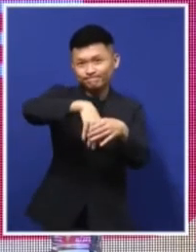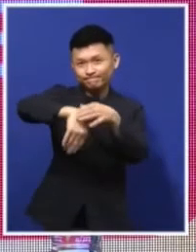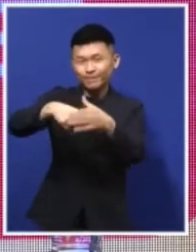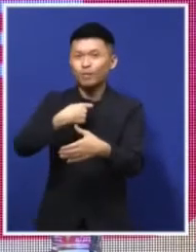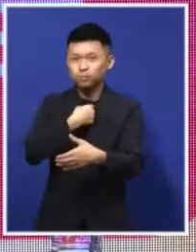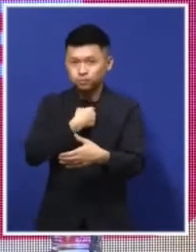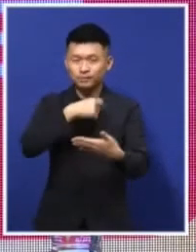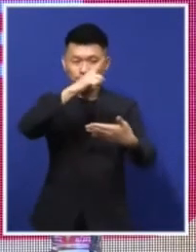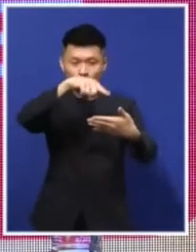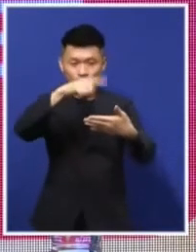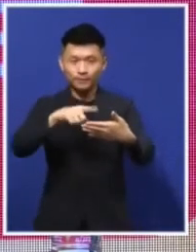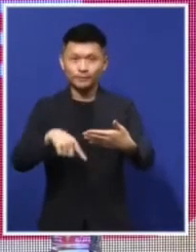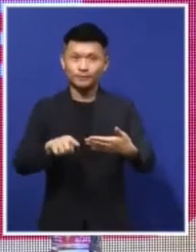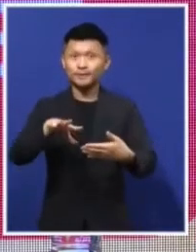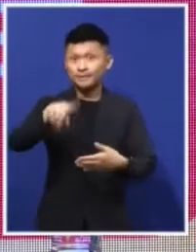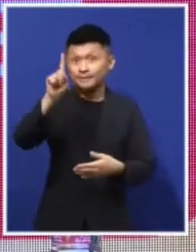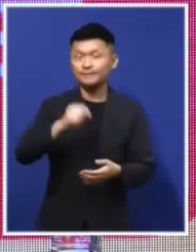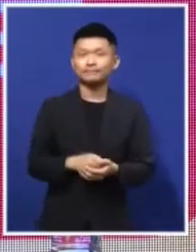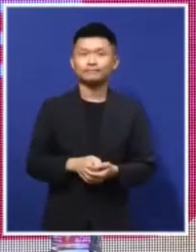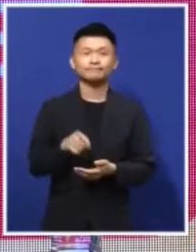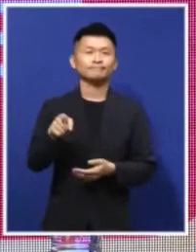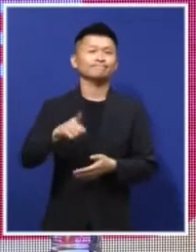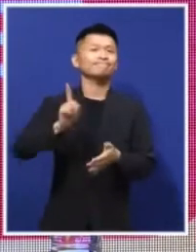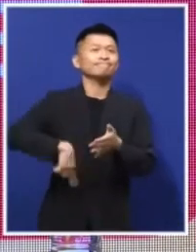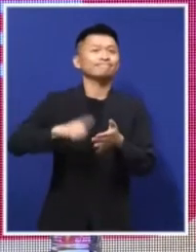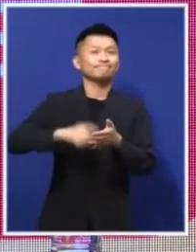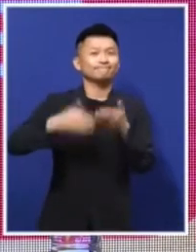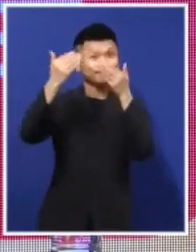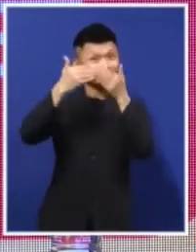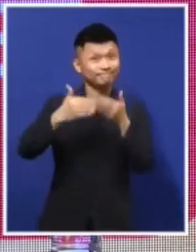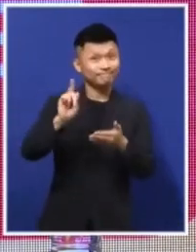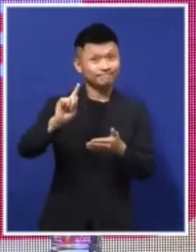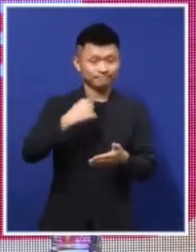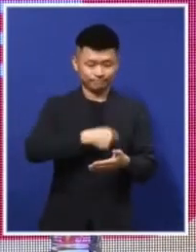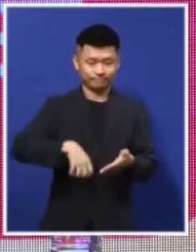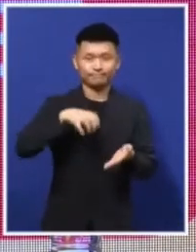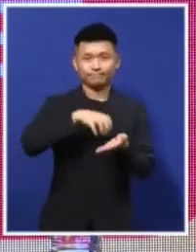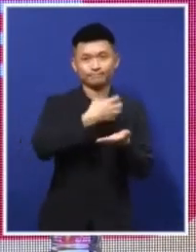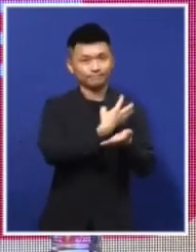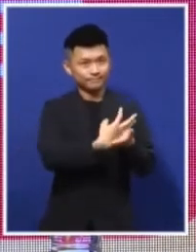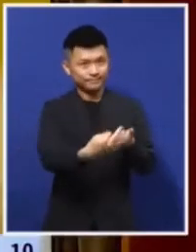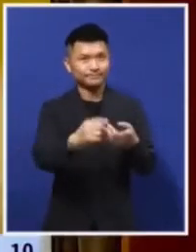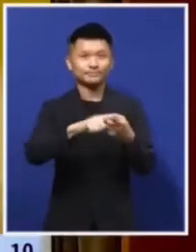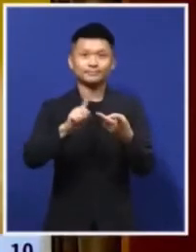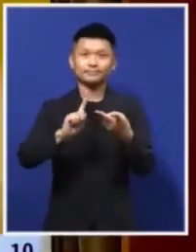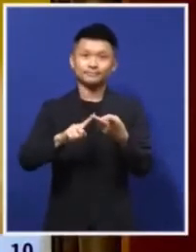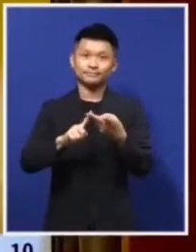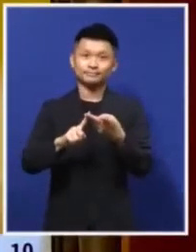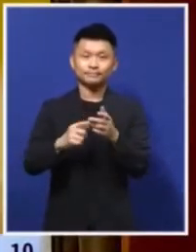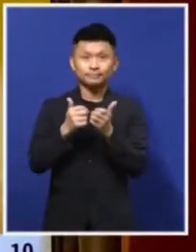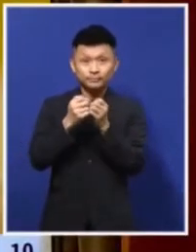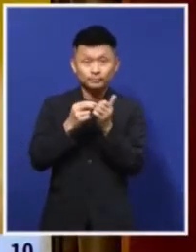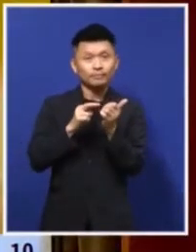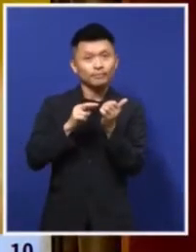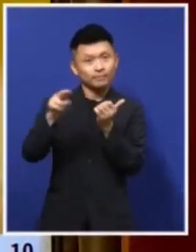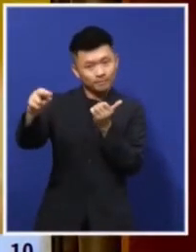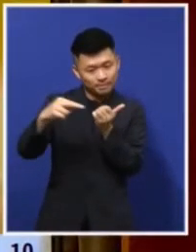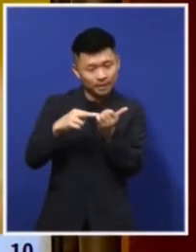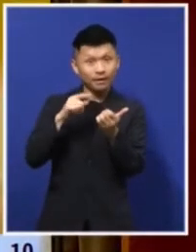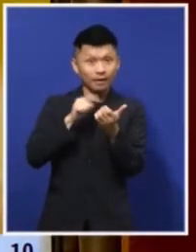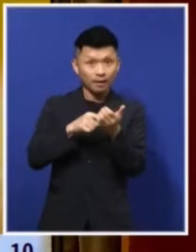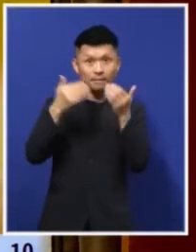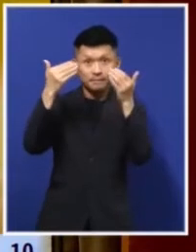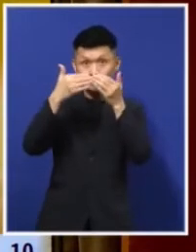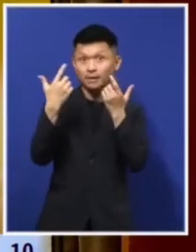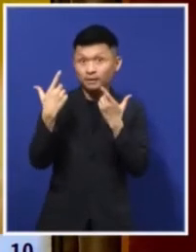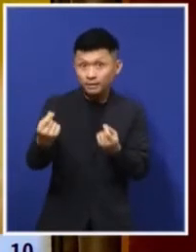登记加码券的时候，是一个比较简单的认证方式，就是你的身份证号，那再加上发一通简讯到你的手机进行认